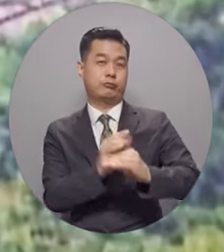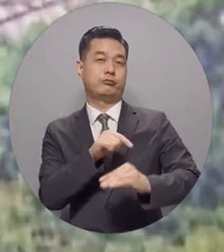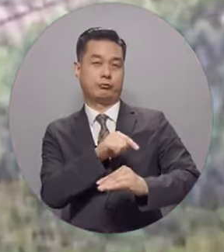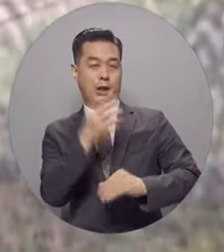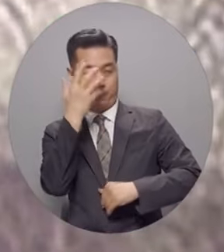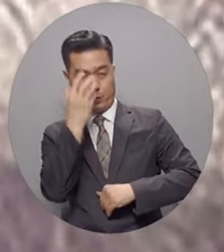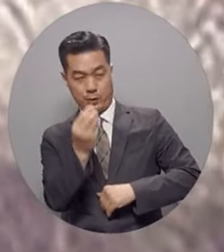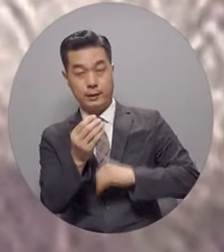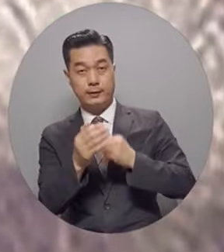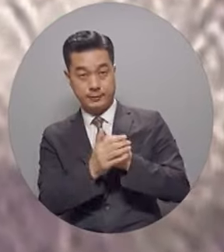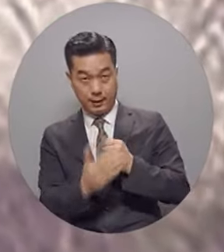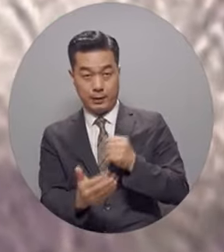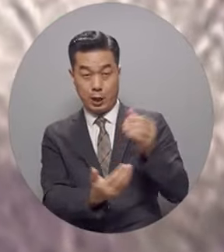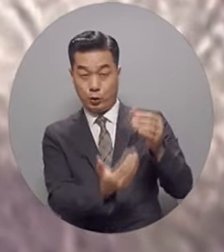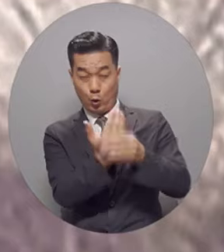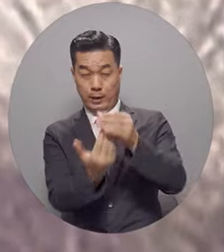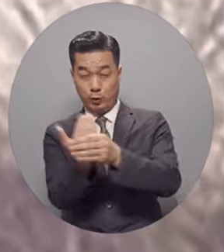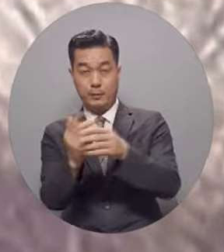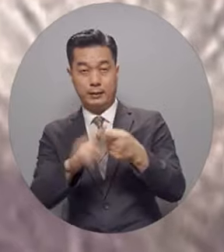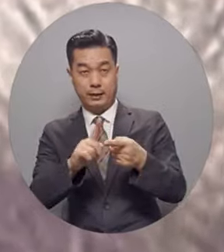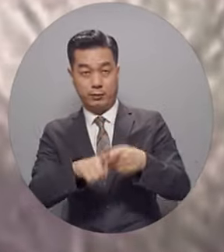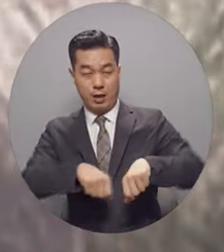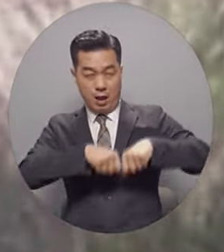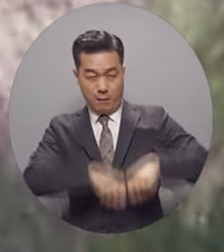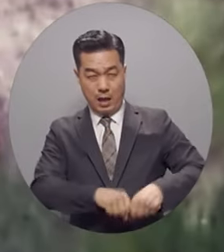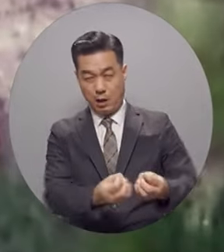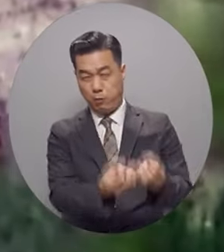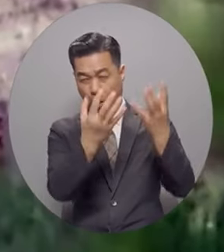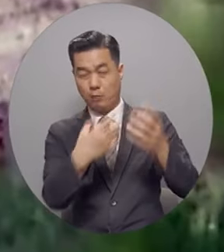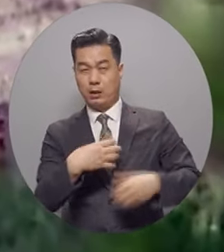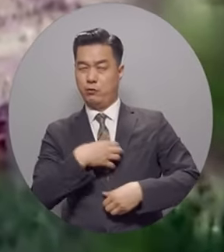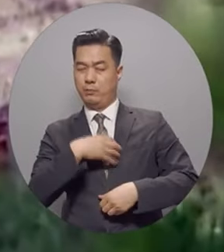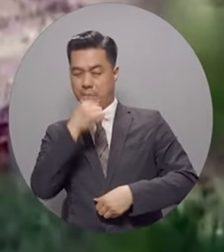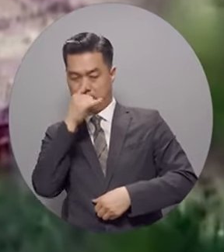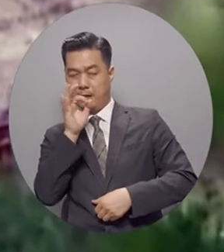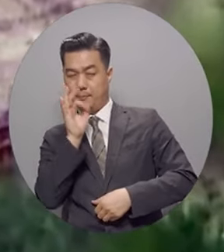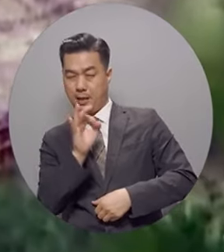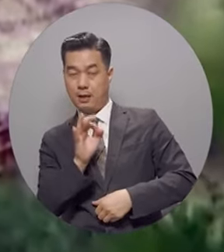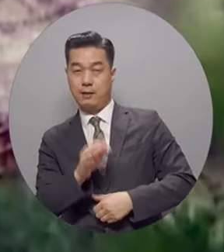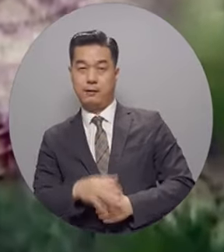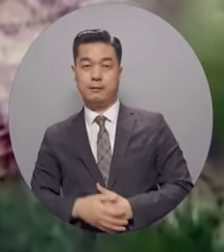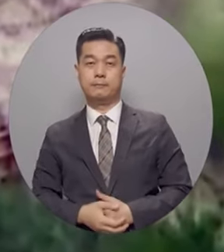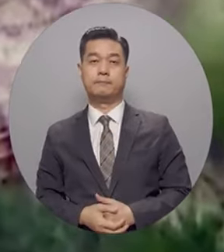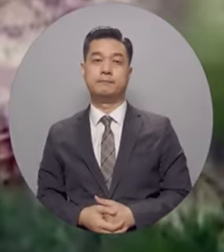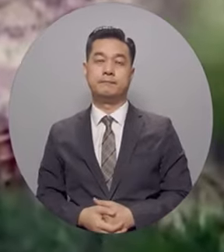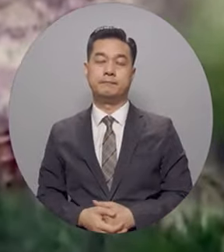도발 차원에서 오늘도 폭파가 가능한 상태라고 밝혔습니다 MBC 뉴스 조 이영입니다